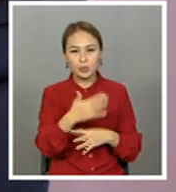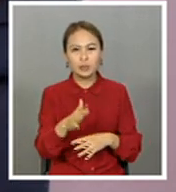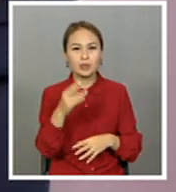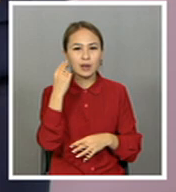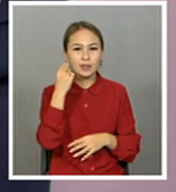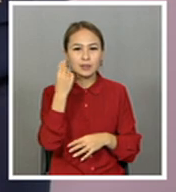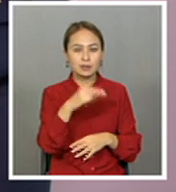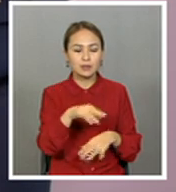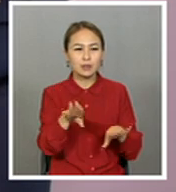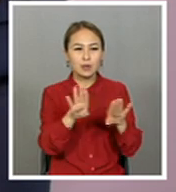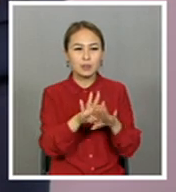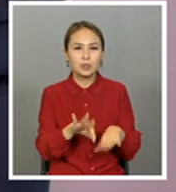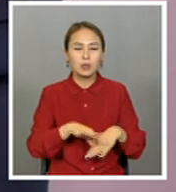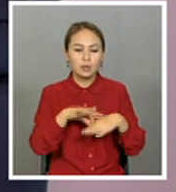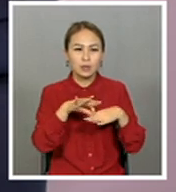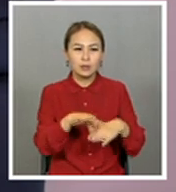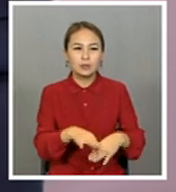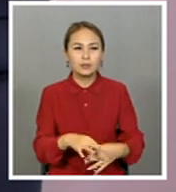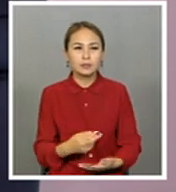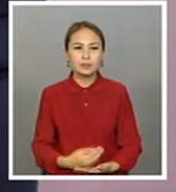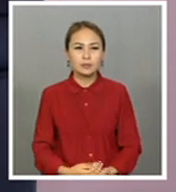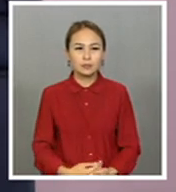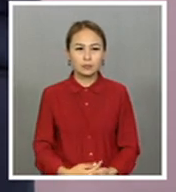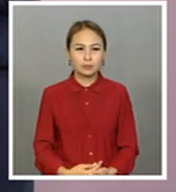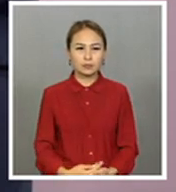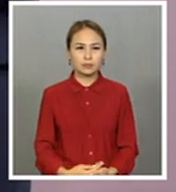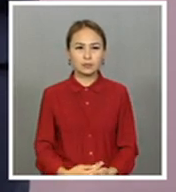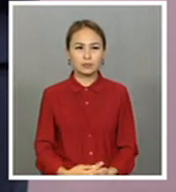қасиеттері қолданылады.